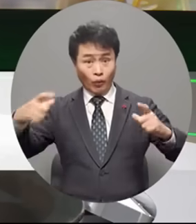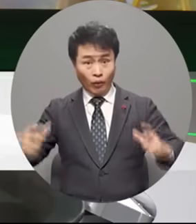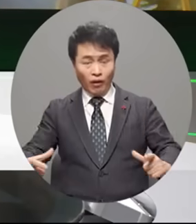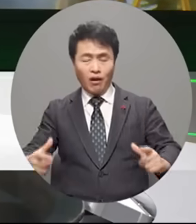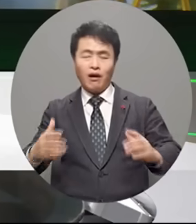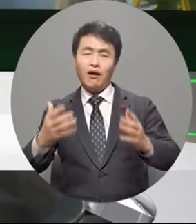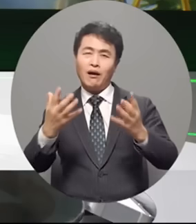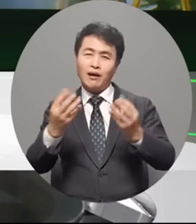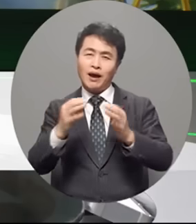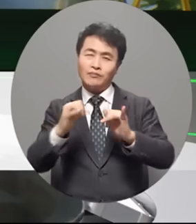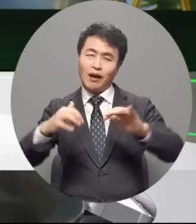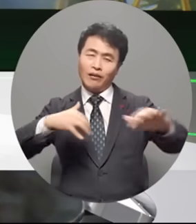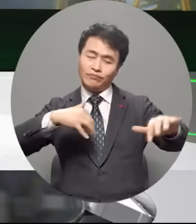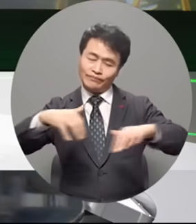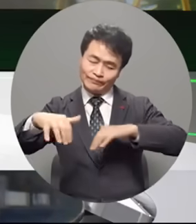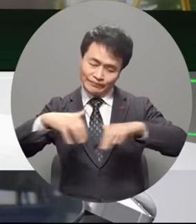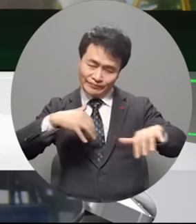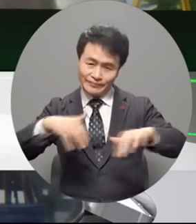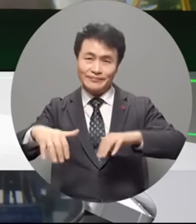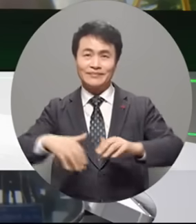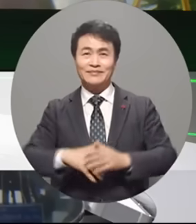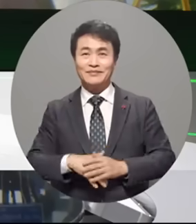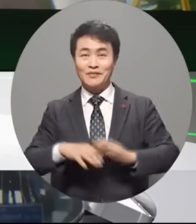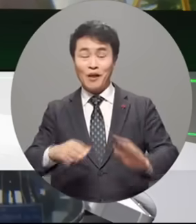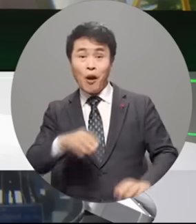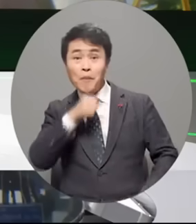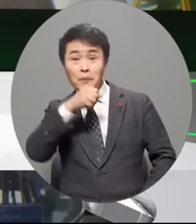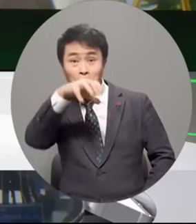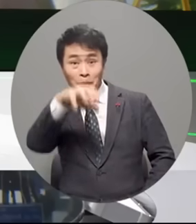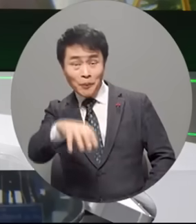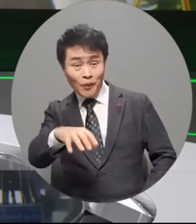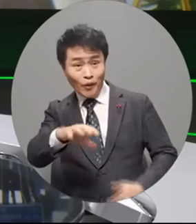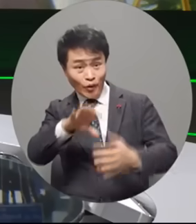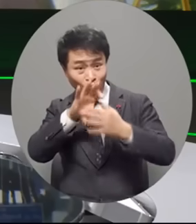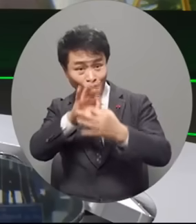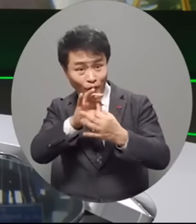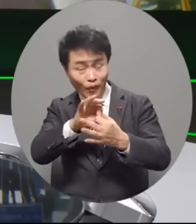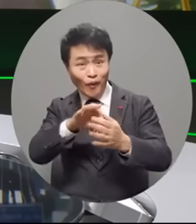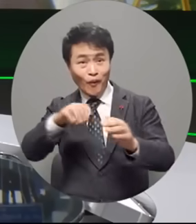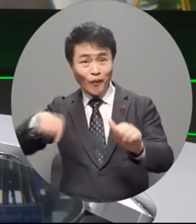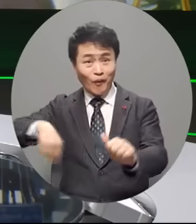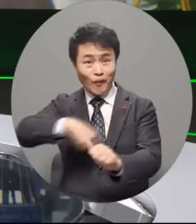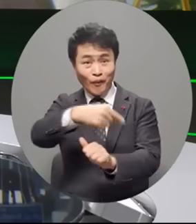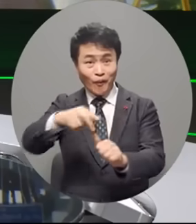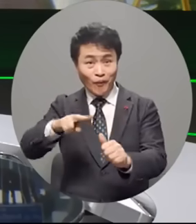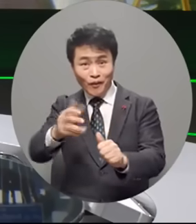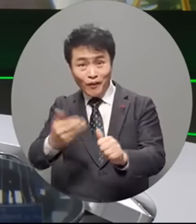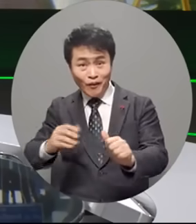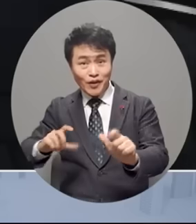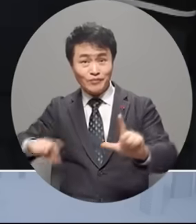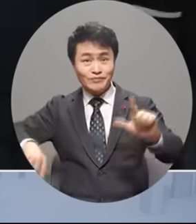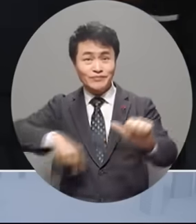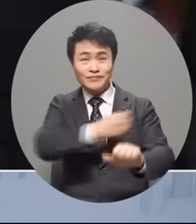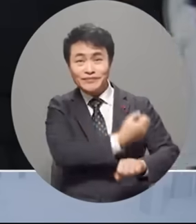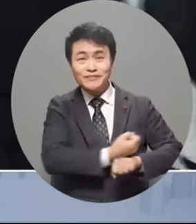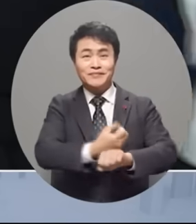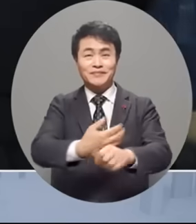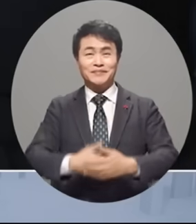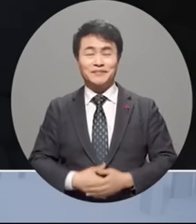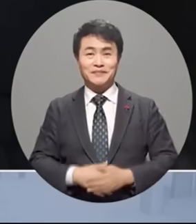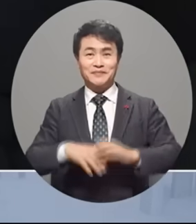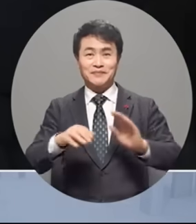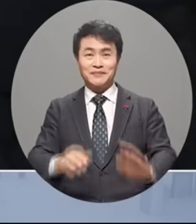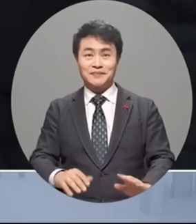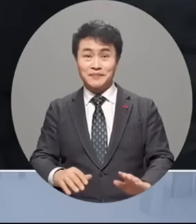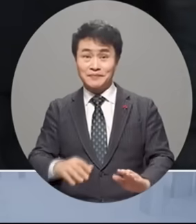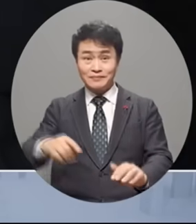시민들의 발걸음이 끊이지 않았는데요. 명동에 나가 있는 취재기자 연결해 성탄 전야 분위기 알아보겠습니다. 송재원